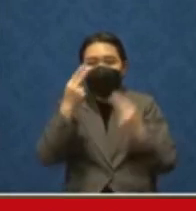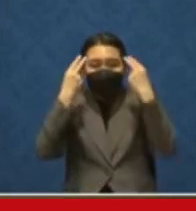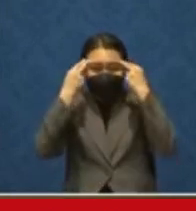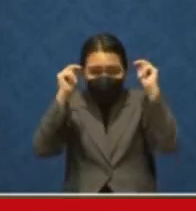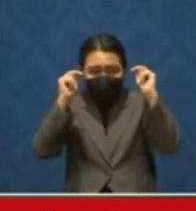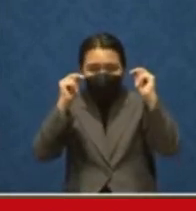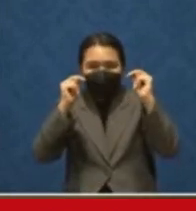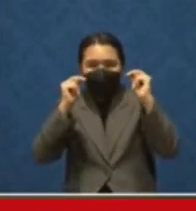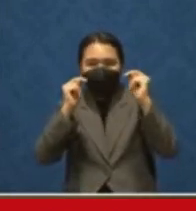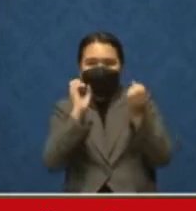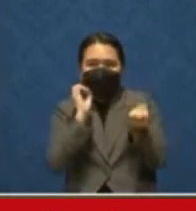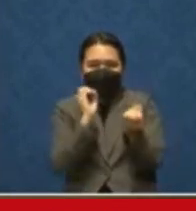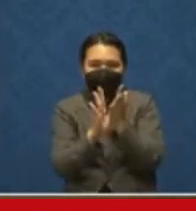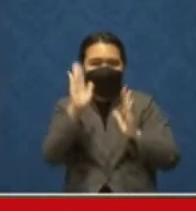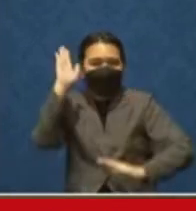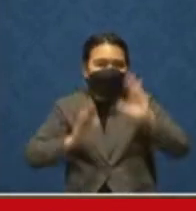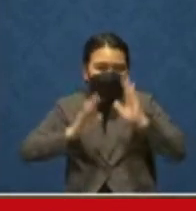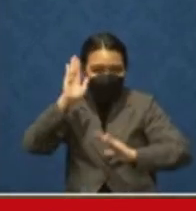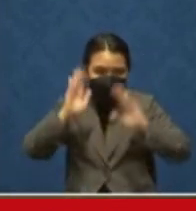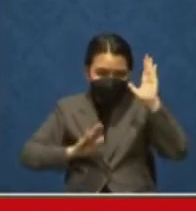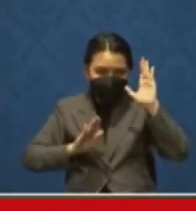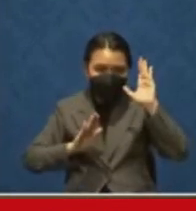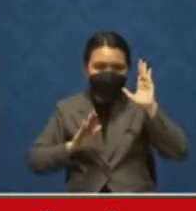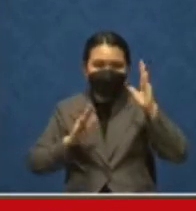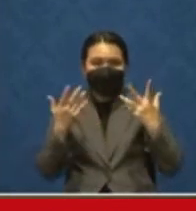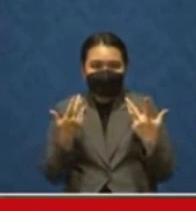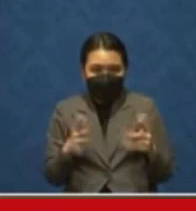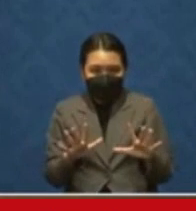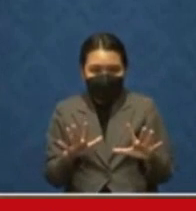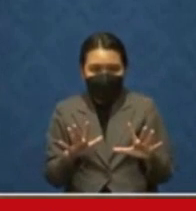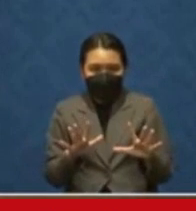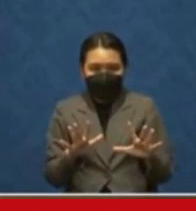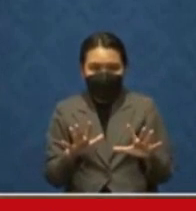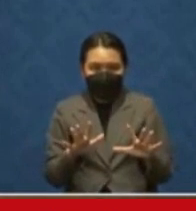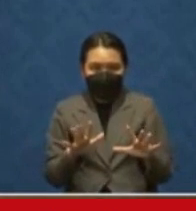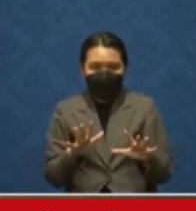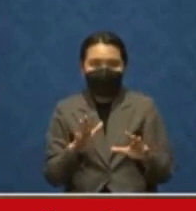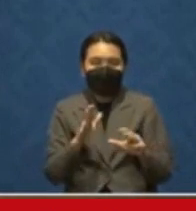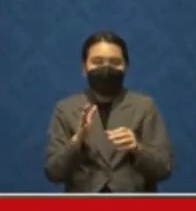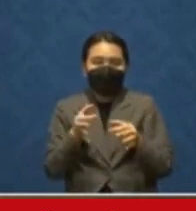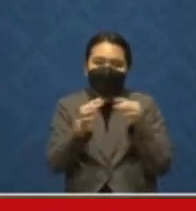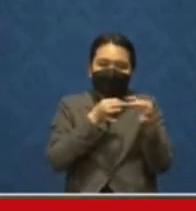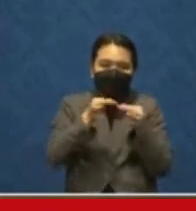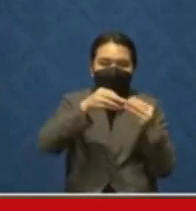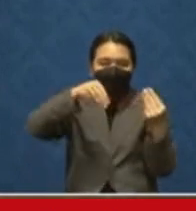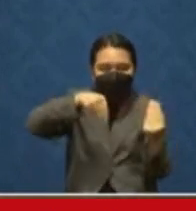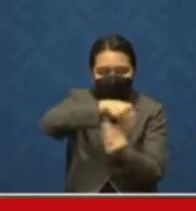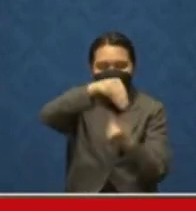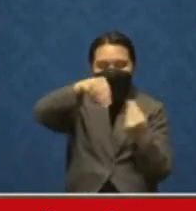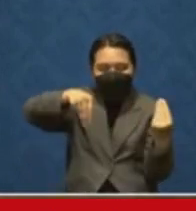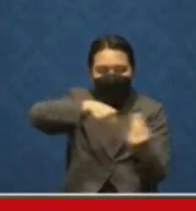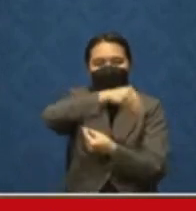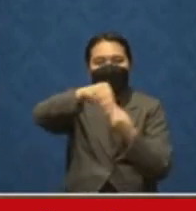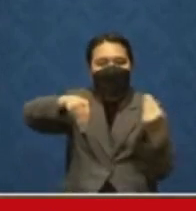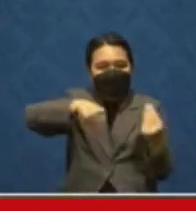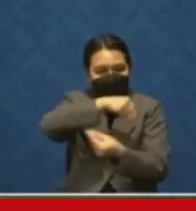ใส่ร้ายอ่าพูดการกล่าววาจาเดี๋ยวพี่ใส่ร้ายนะครับว่าเป็นนายกระดับเป็นตัว